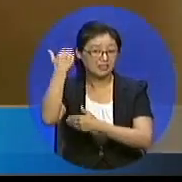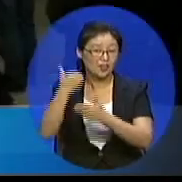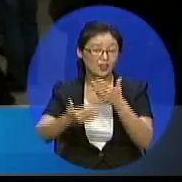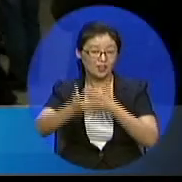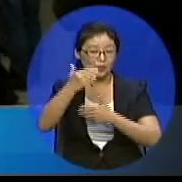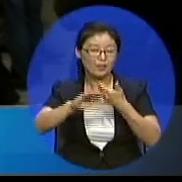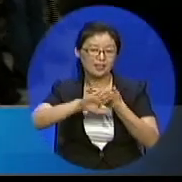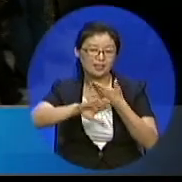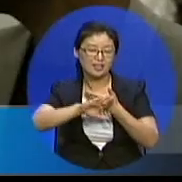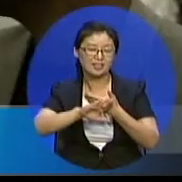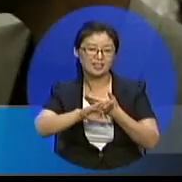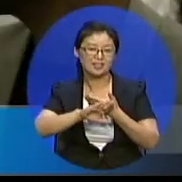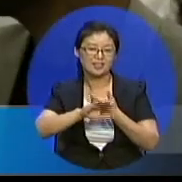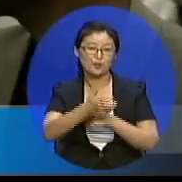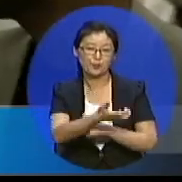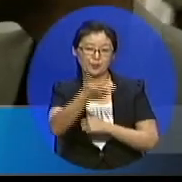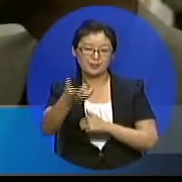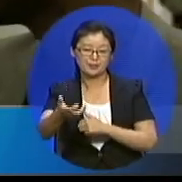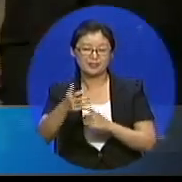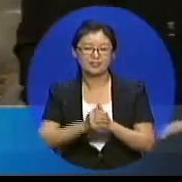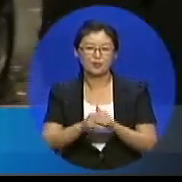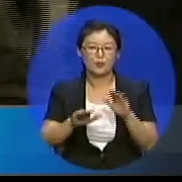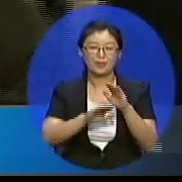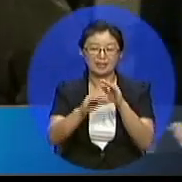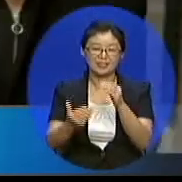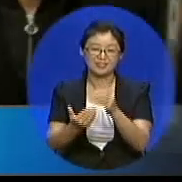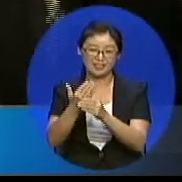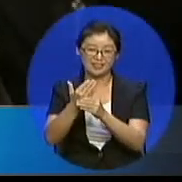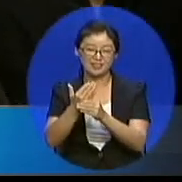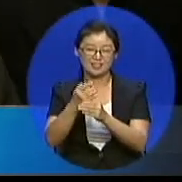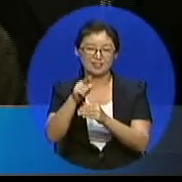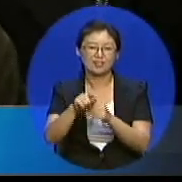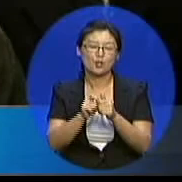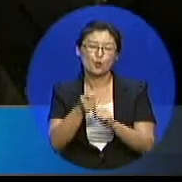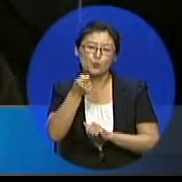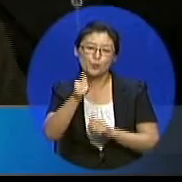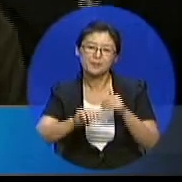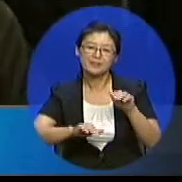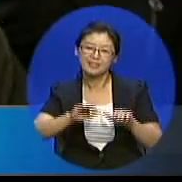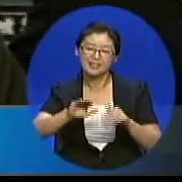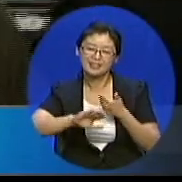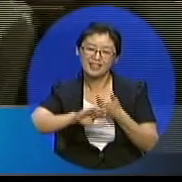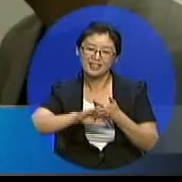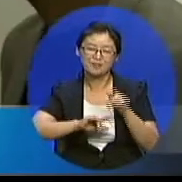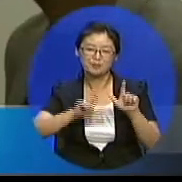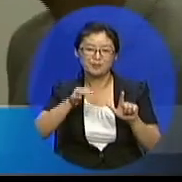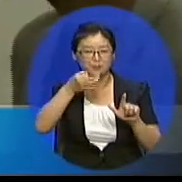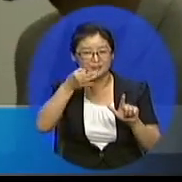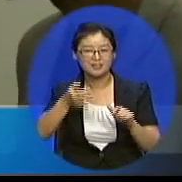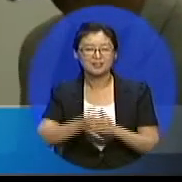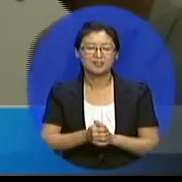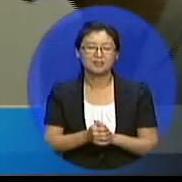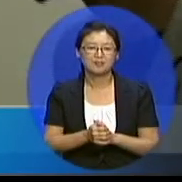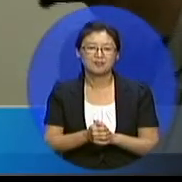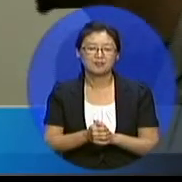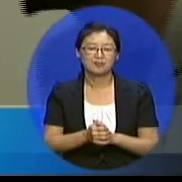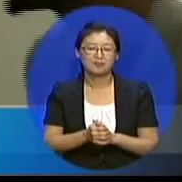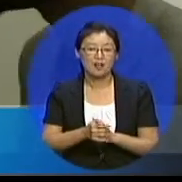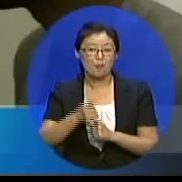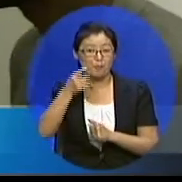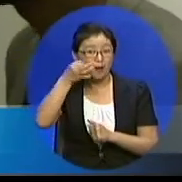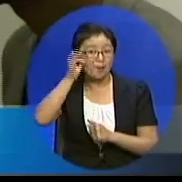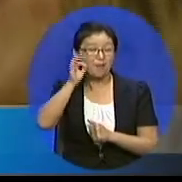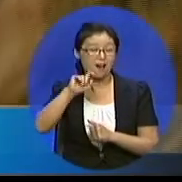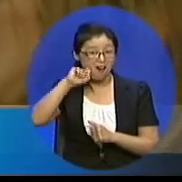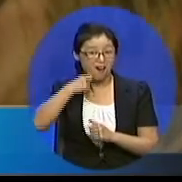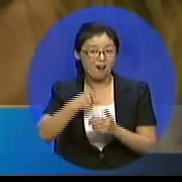뉴욕으로 배경이 옮겨지고 그들에게 가정이 생겼다는 점에서 색다른 흥미를 이끌어내는데요. 여기에 예측 불허 막장